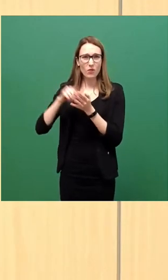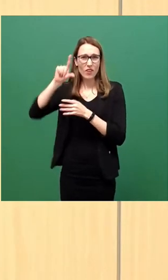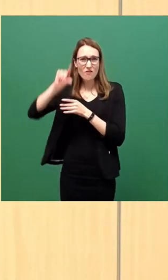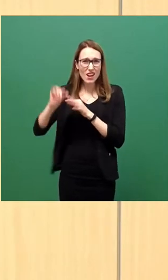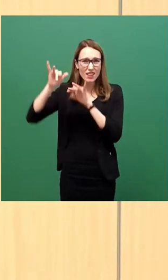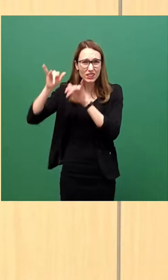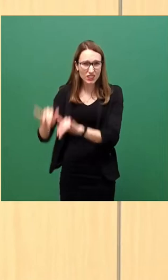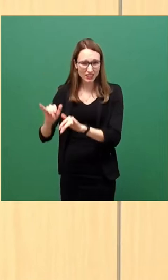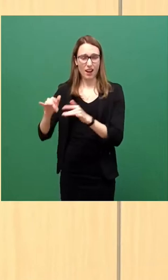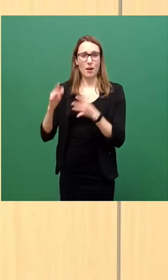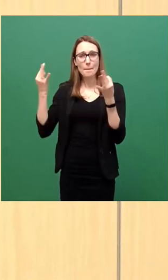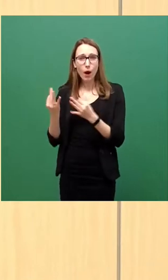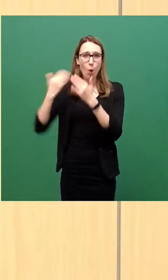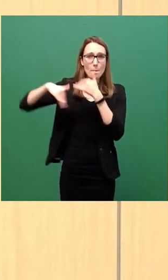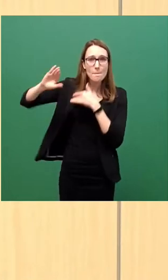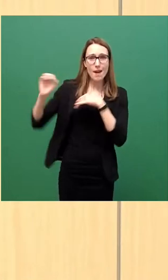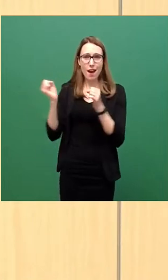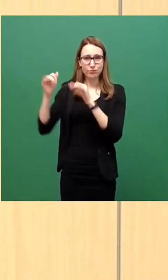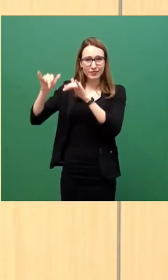richtig angelegt, das Geld